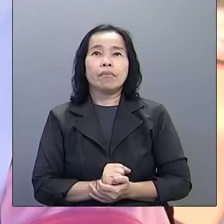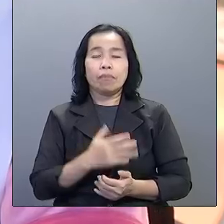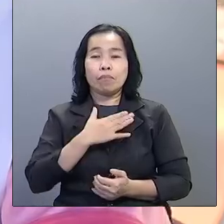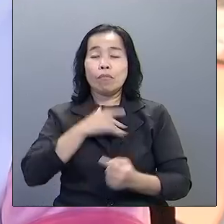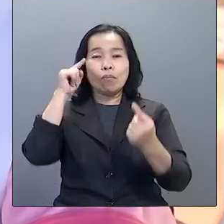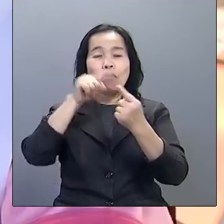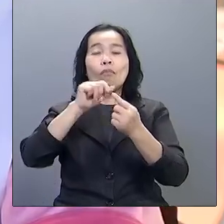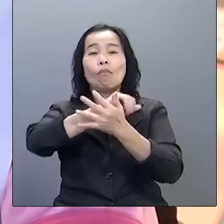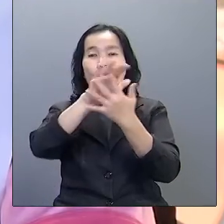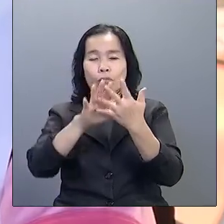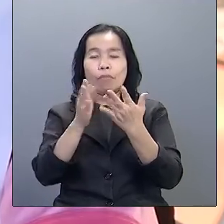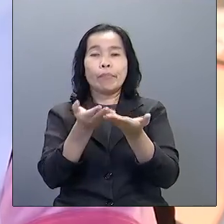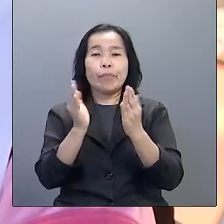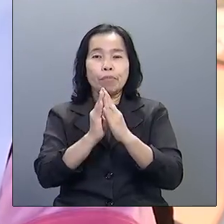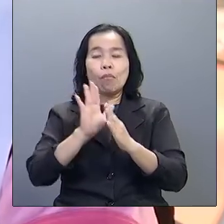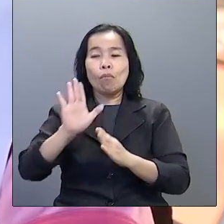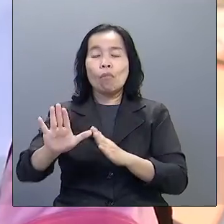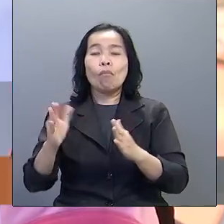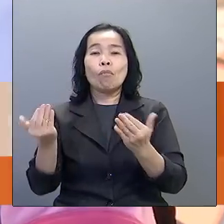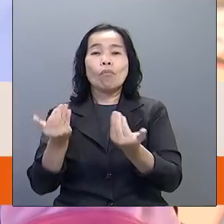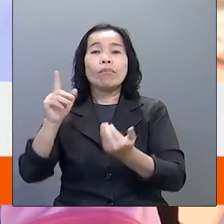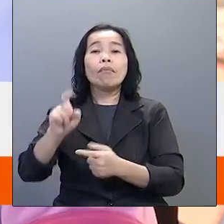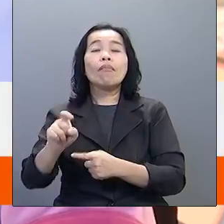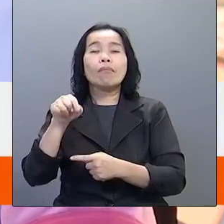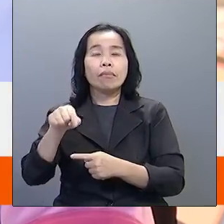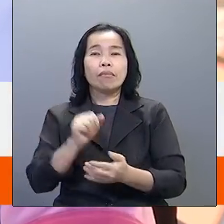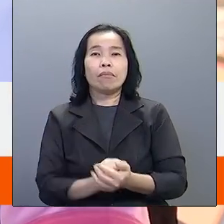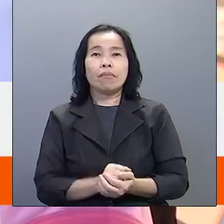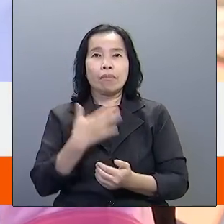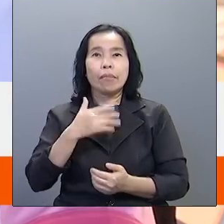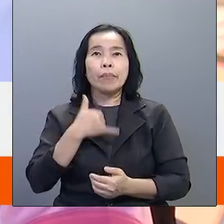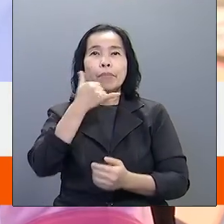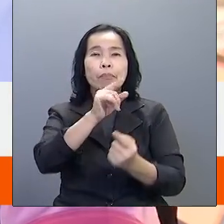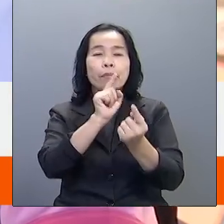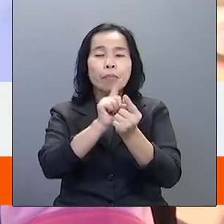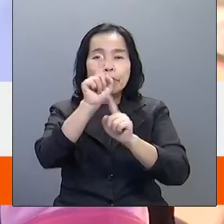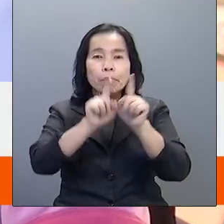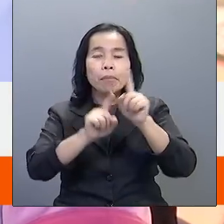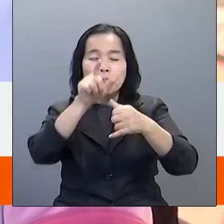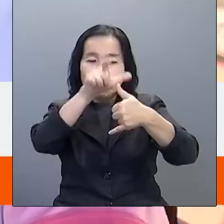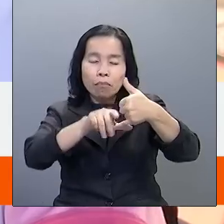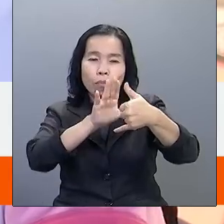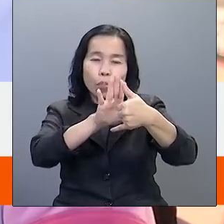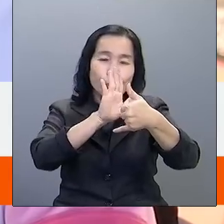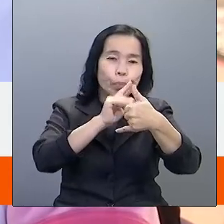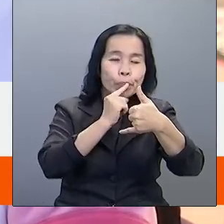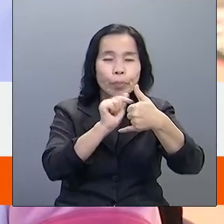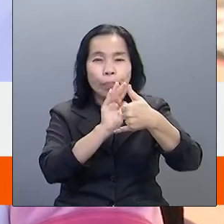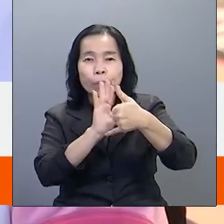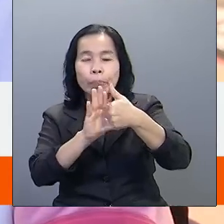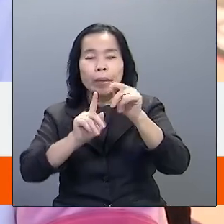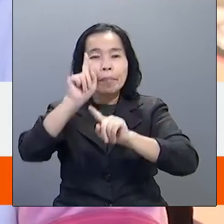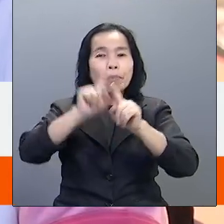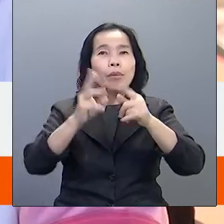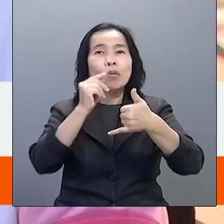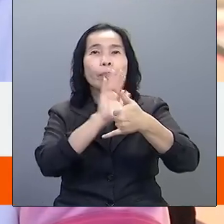เป็นญาติผู้สูญหายกับญาติผู้เสียชีวิตเราจะเข้าไปประเมินความเครียดว่าเขาอยู่ระดับไหนเมื่อวานประเ